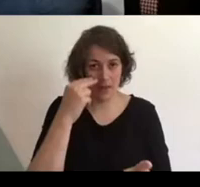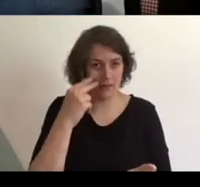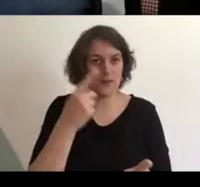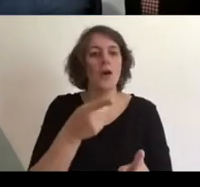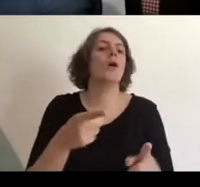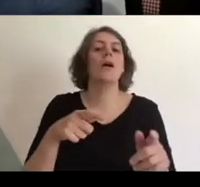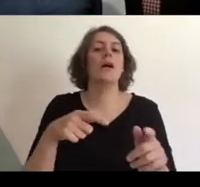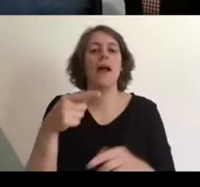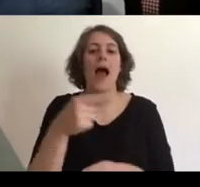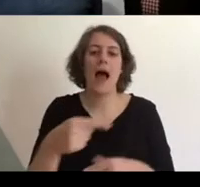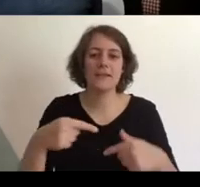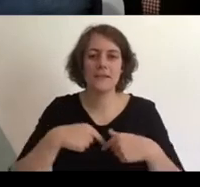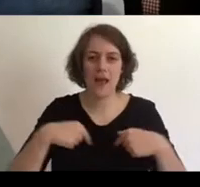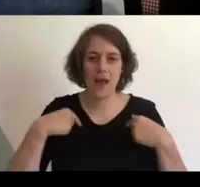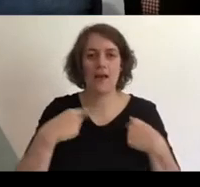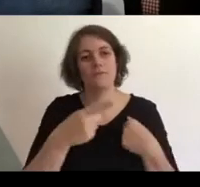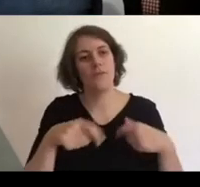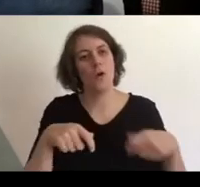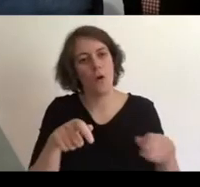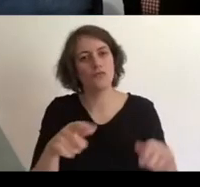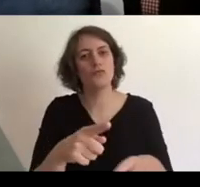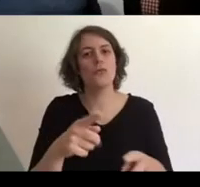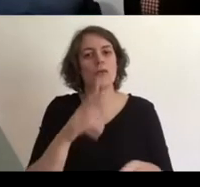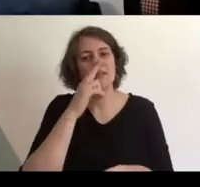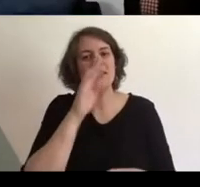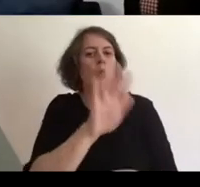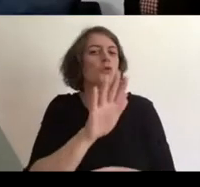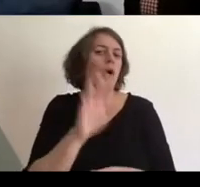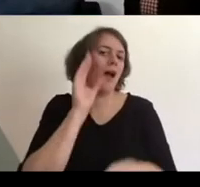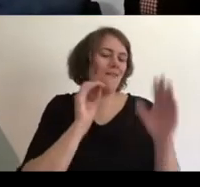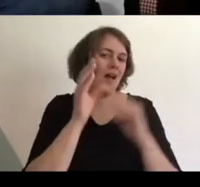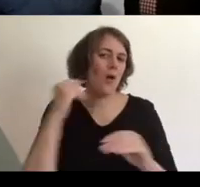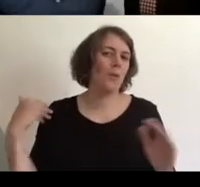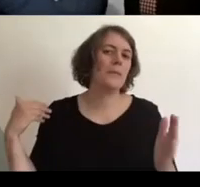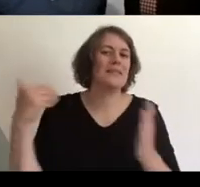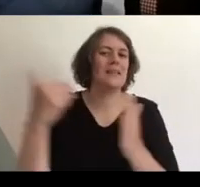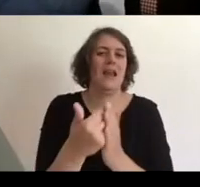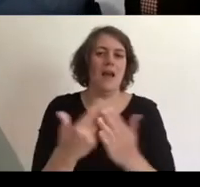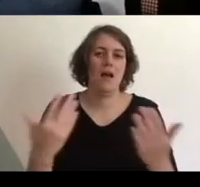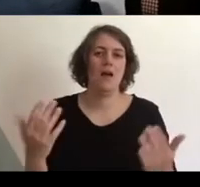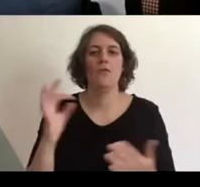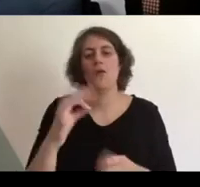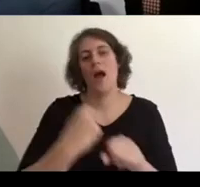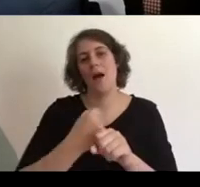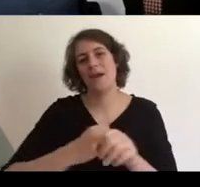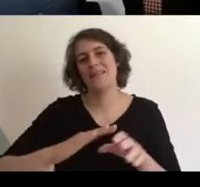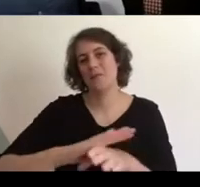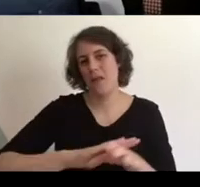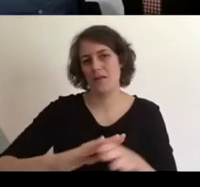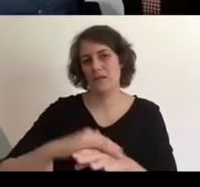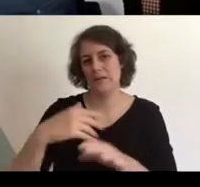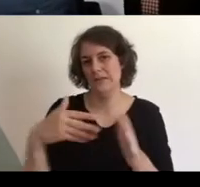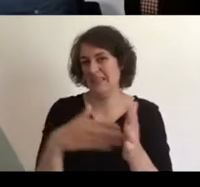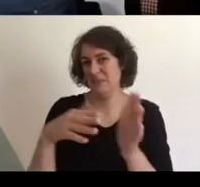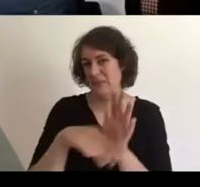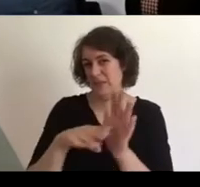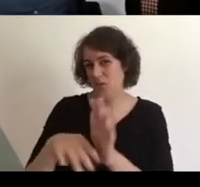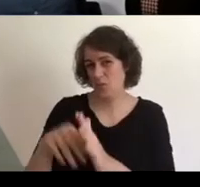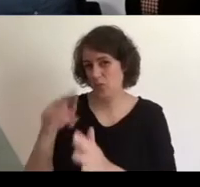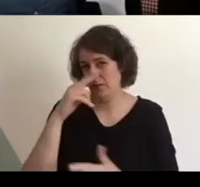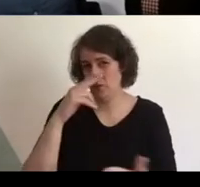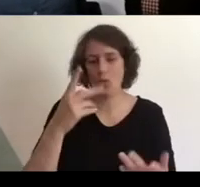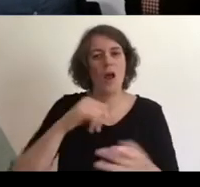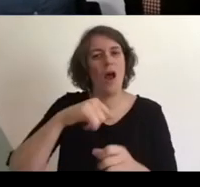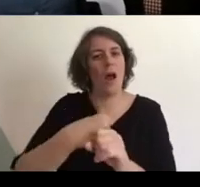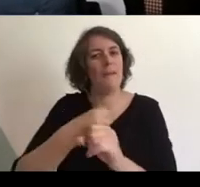Rollstuhl. Was habt ihr denn bisher für Erfahrungen gemacht am Arbeitsplatz für Diskriminierungen oder bei der